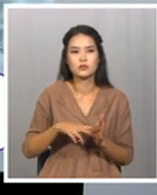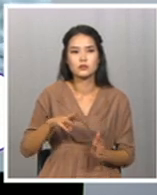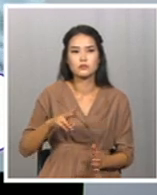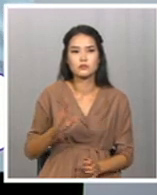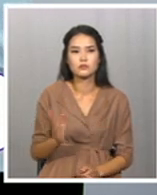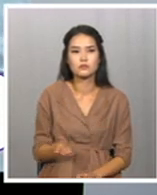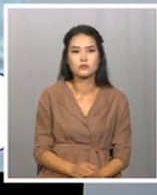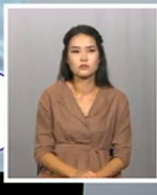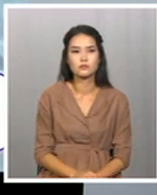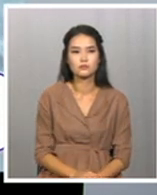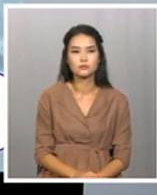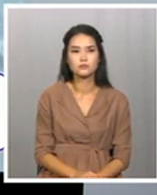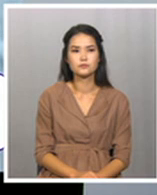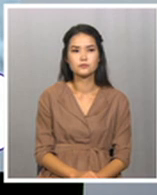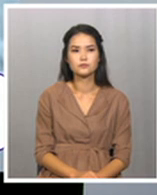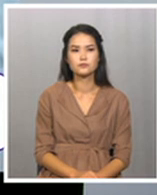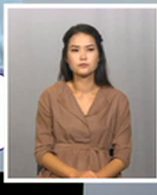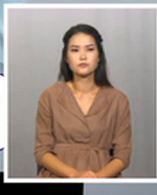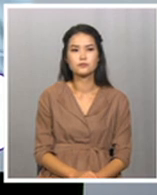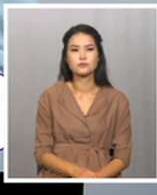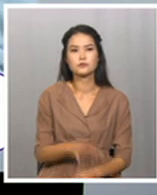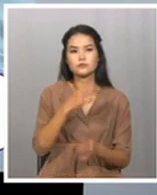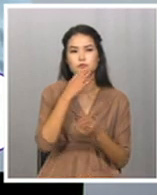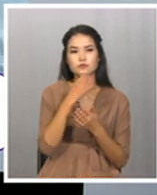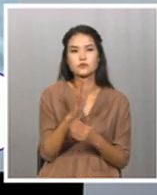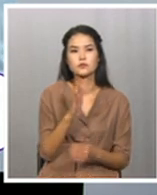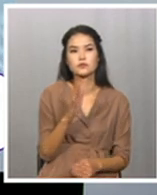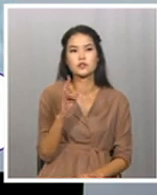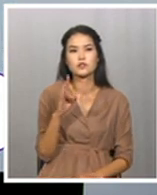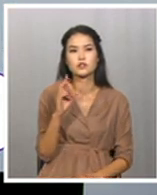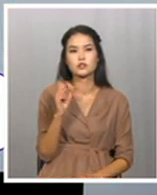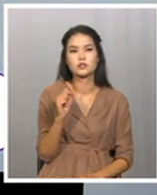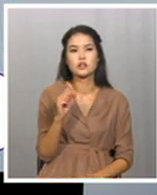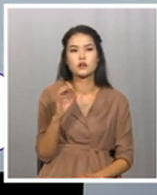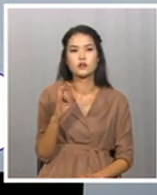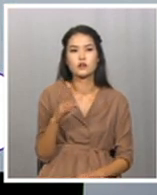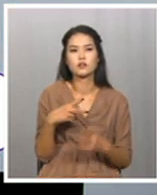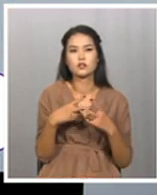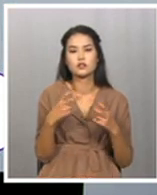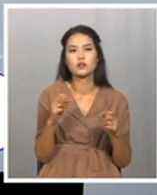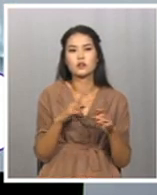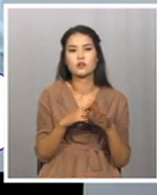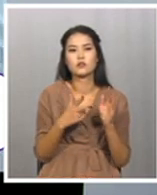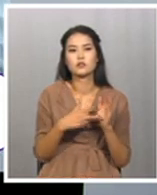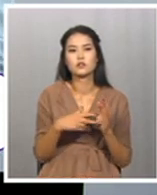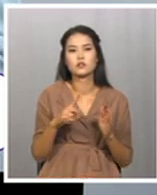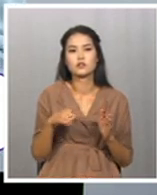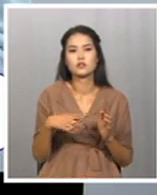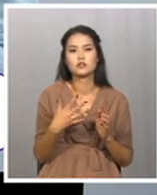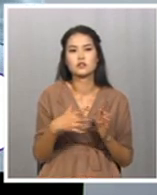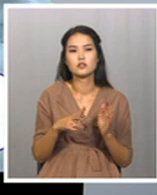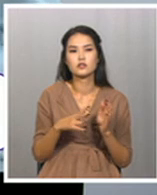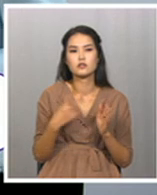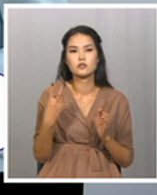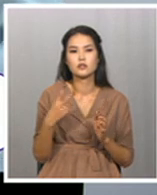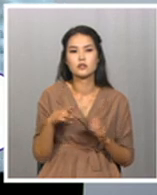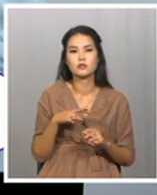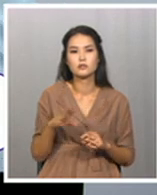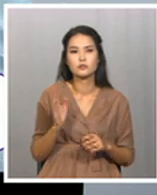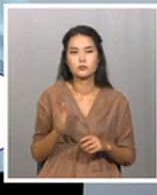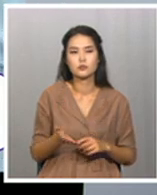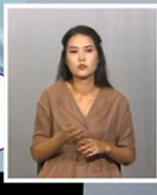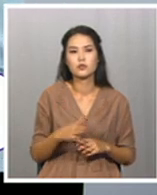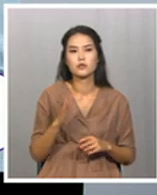32,178 миллилитрге. Яғни жауабы осынша, яғни 24 грамм натрийдің дигидрофосфатын алу